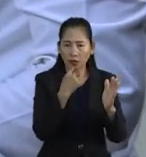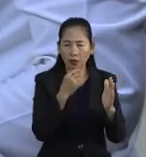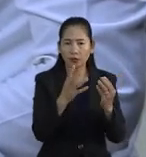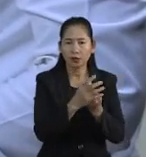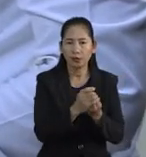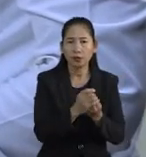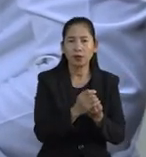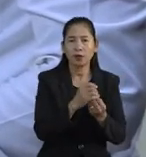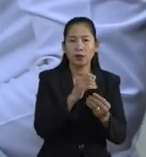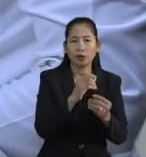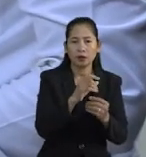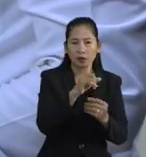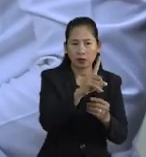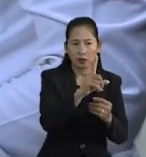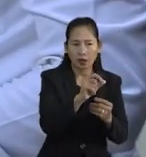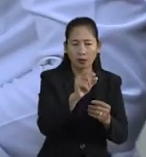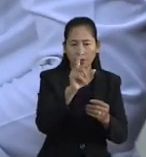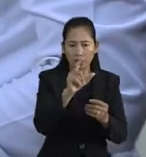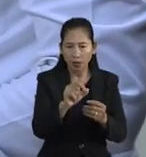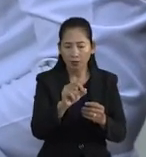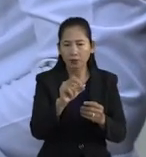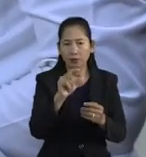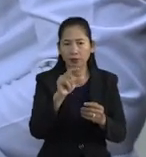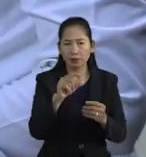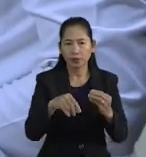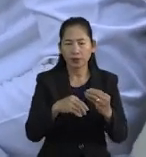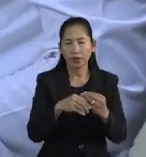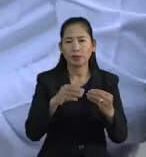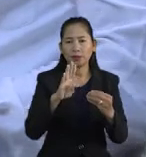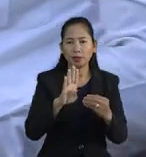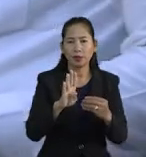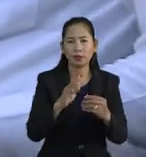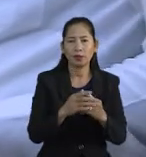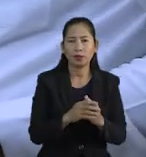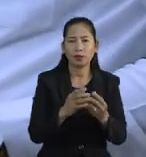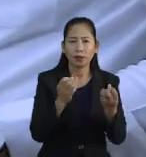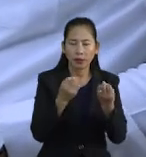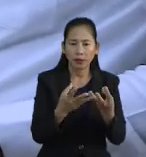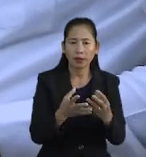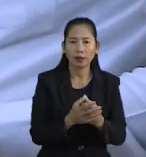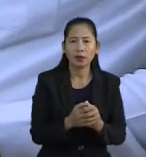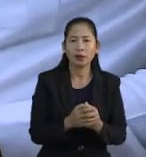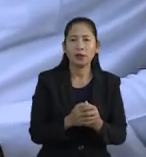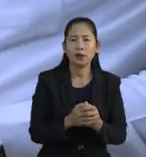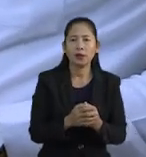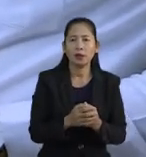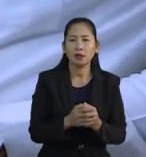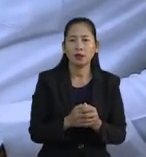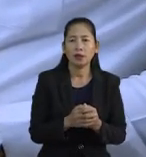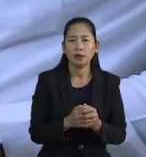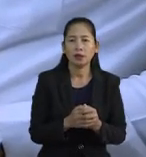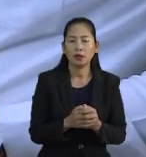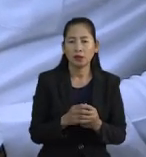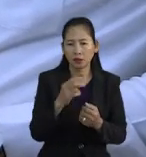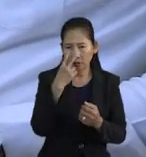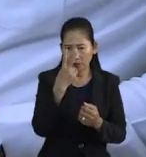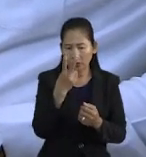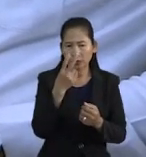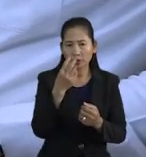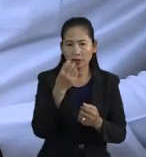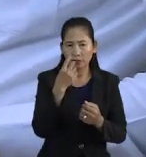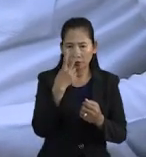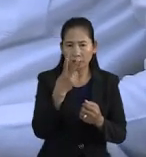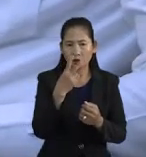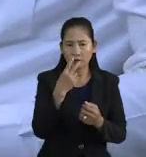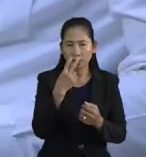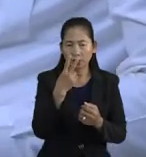của má con mà chua nít đắp hai thay buồn tiệt chẳng của má con bà chấn con kịch mới bà con mơ